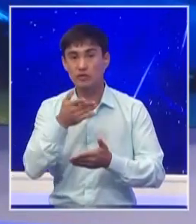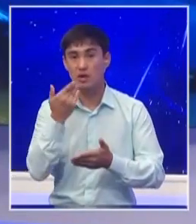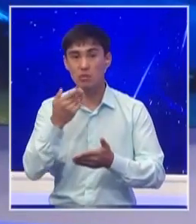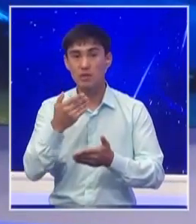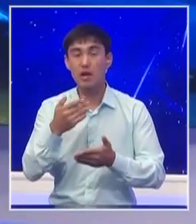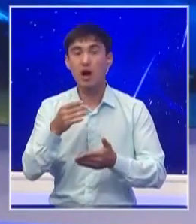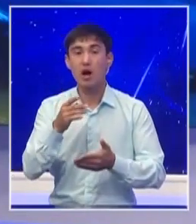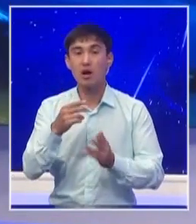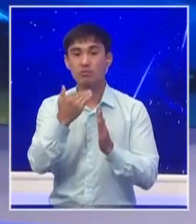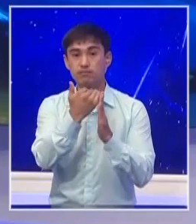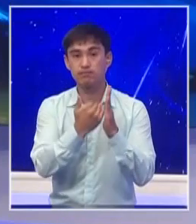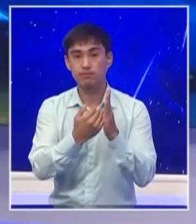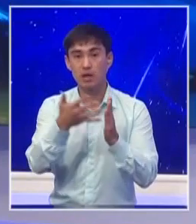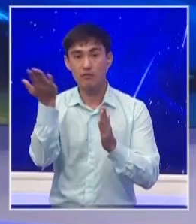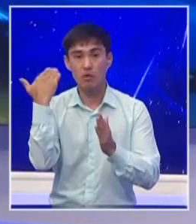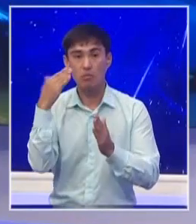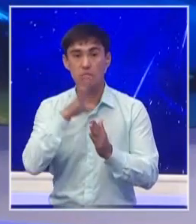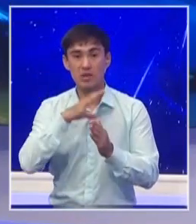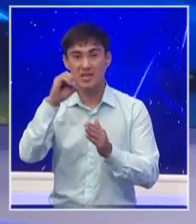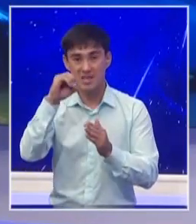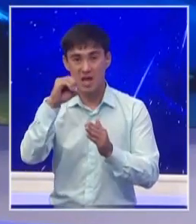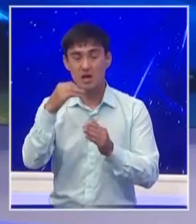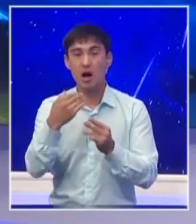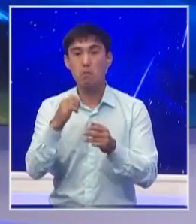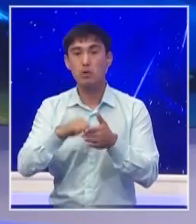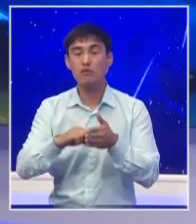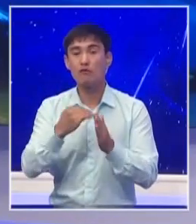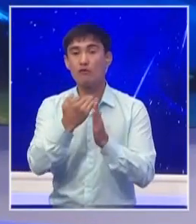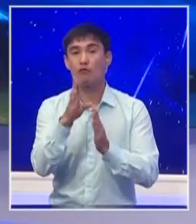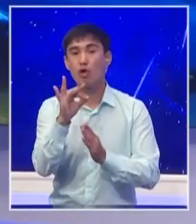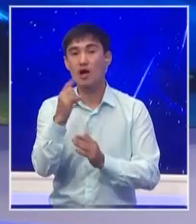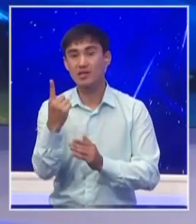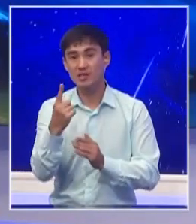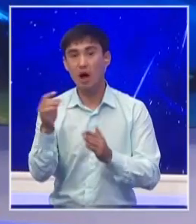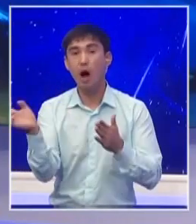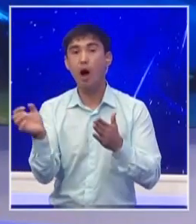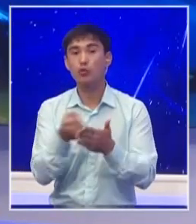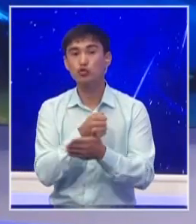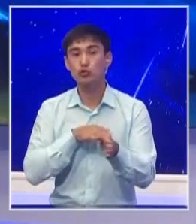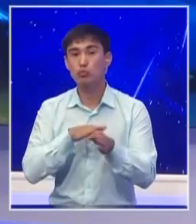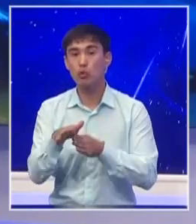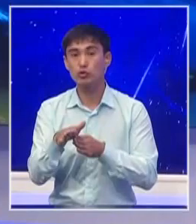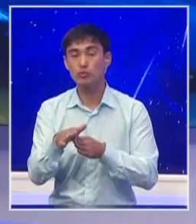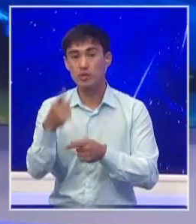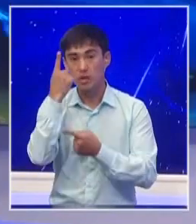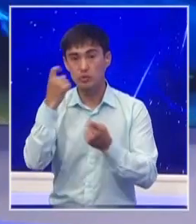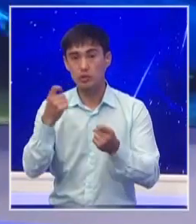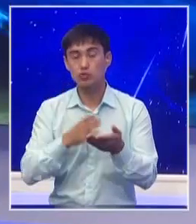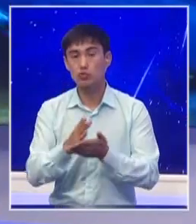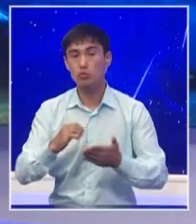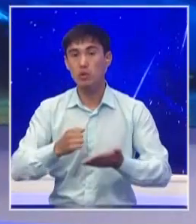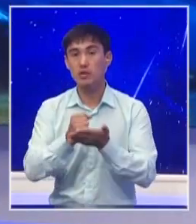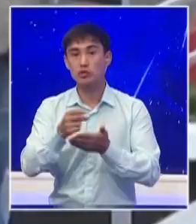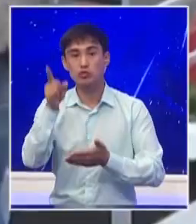пользователей отображался давно забытый значок «Е», причем функция VLT-1 отключилась полностью. По сообщению службы поддержки